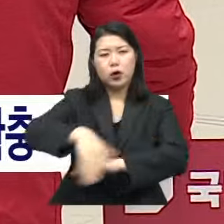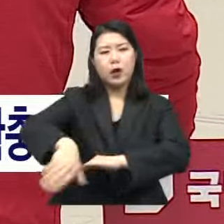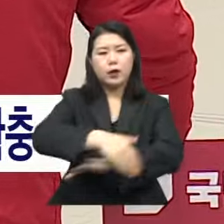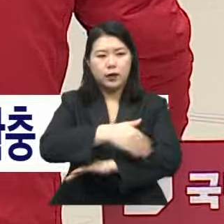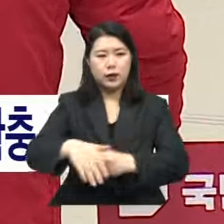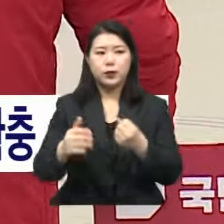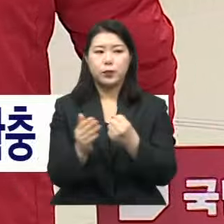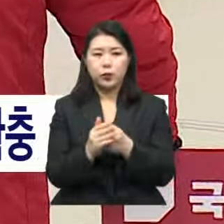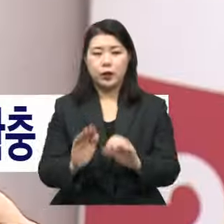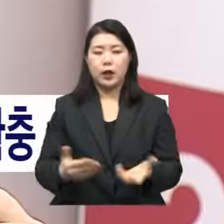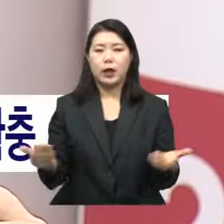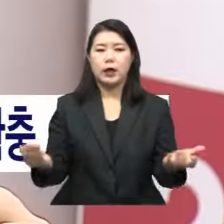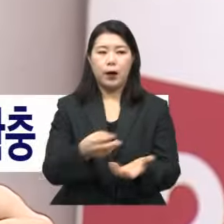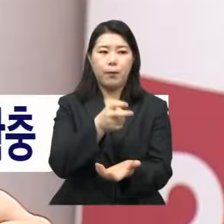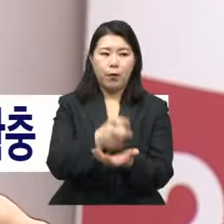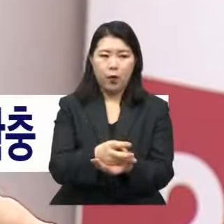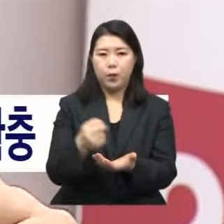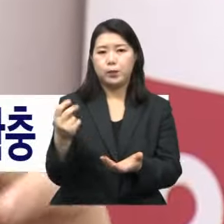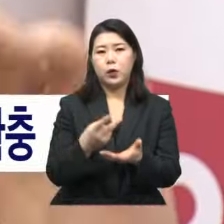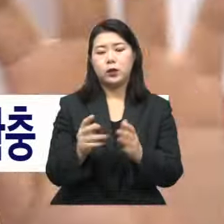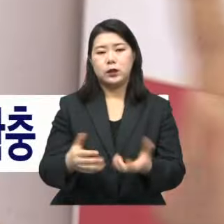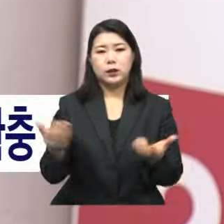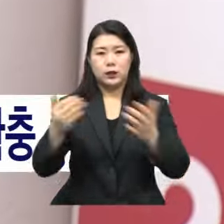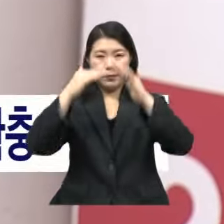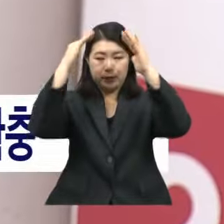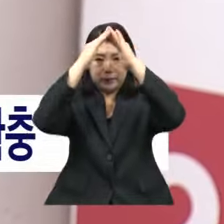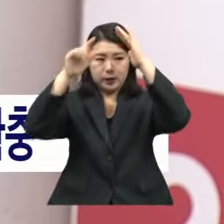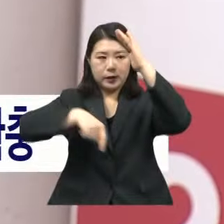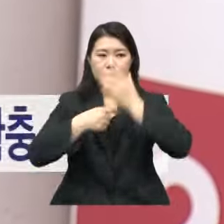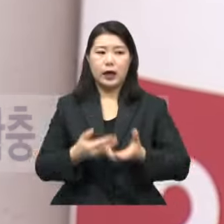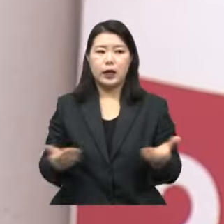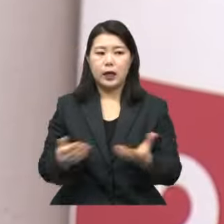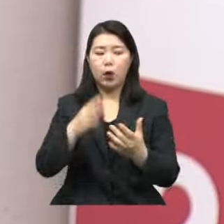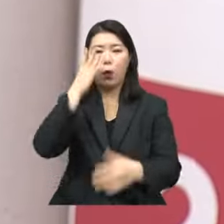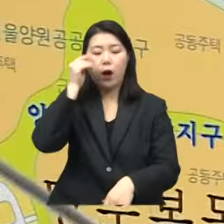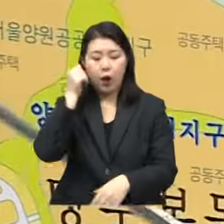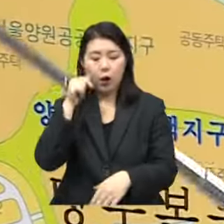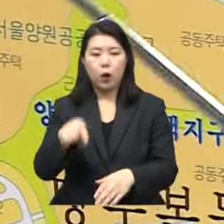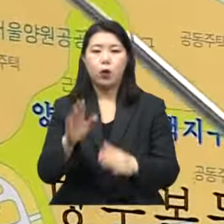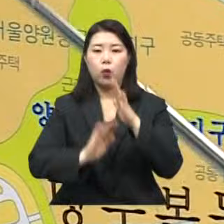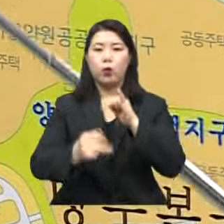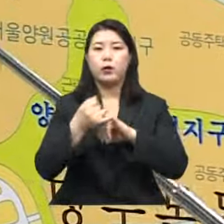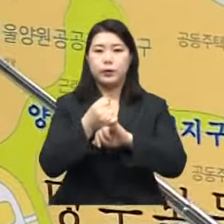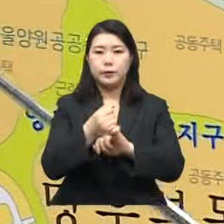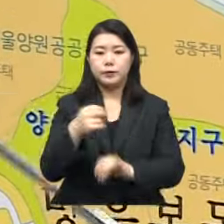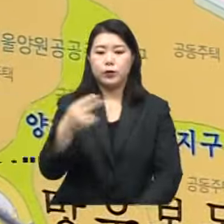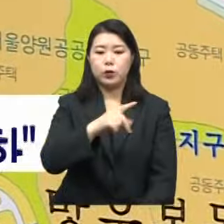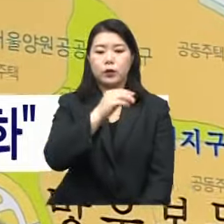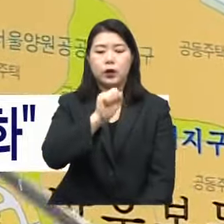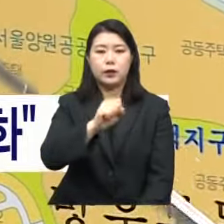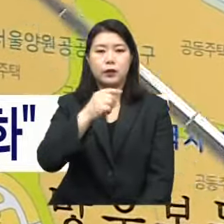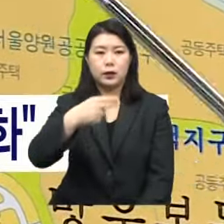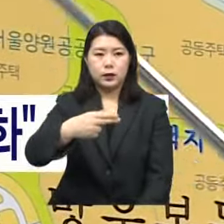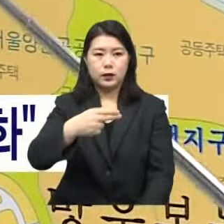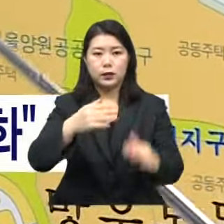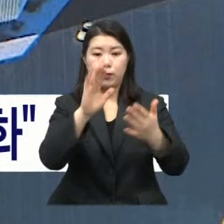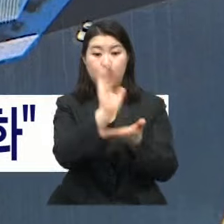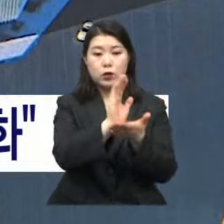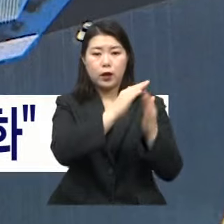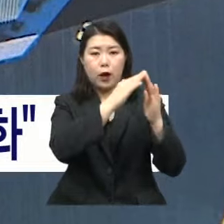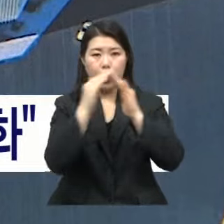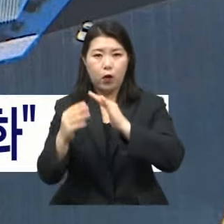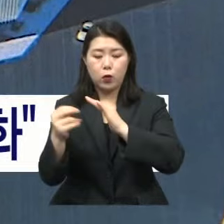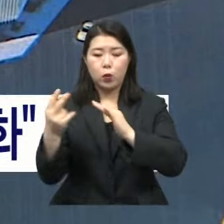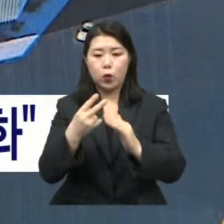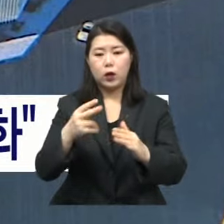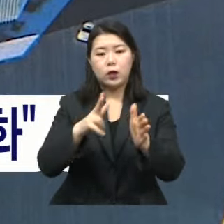하이브리드 근무제와 재택근무 활성화를 공약으로 내세웠습니다. 또한 SH 본사 이전 속도화와